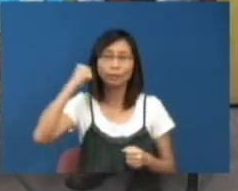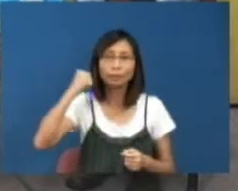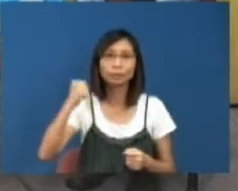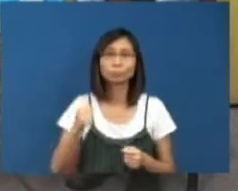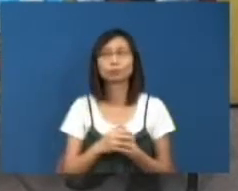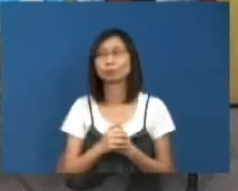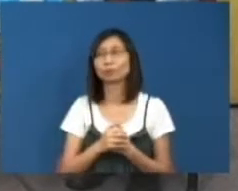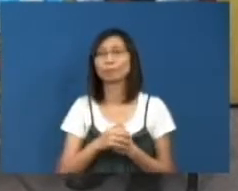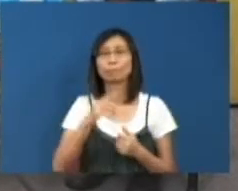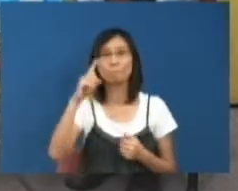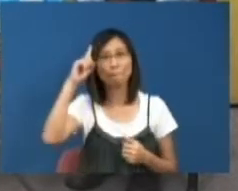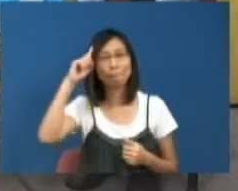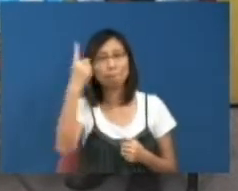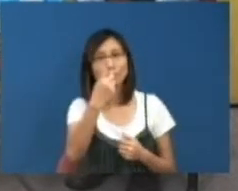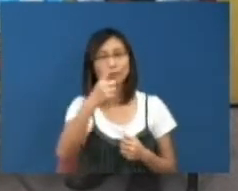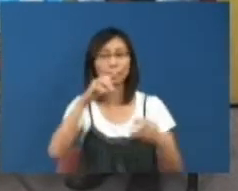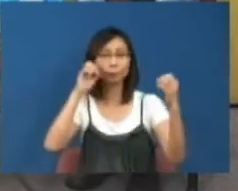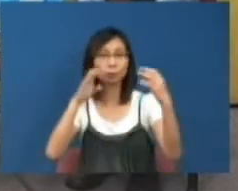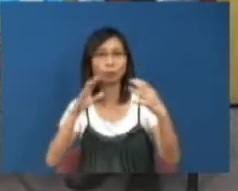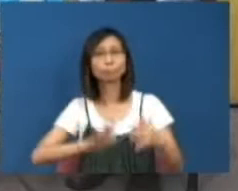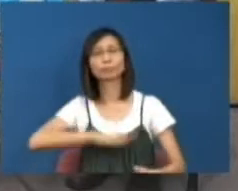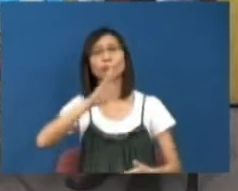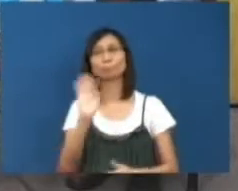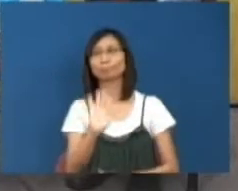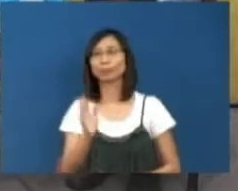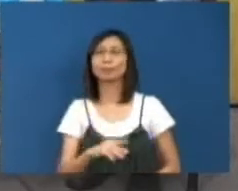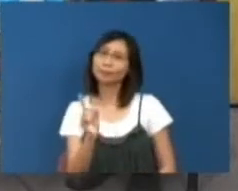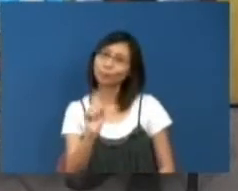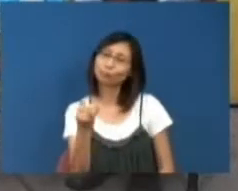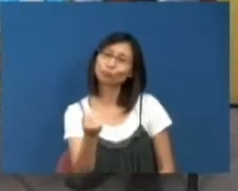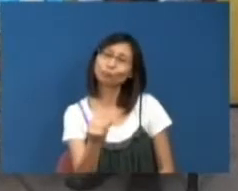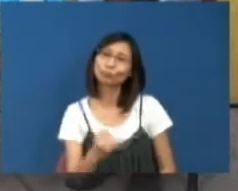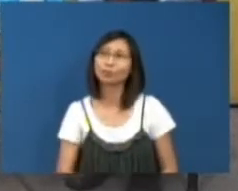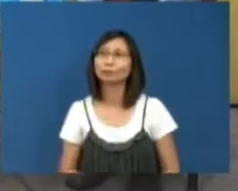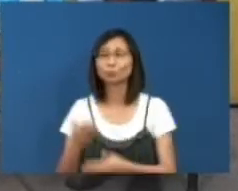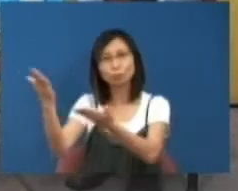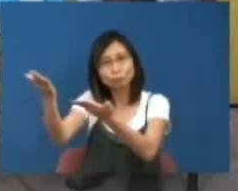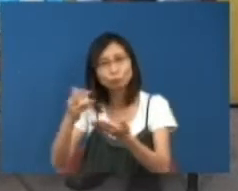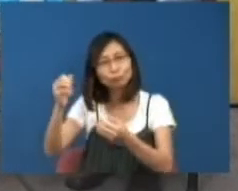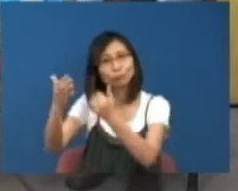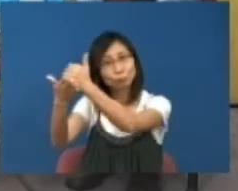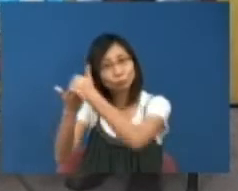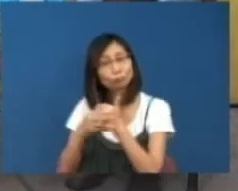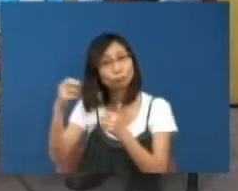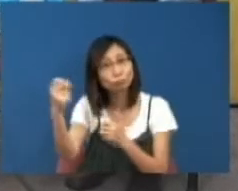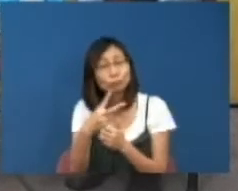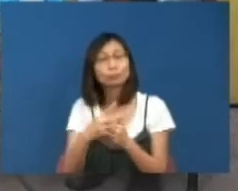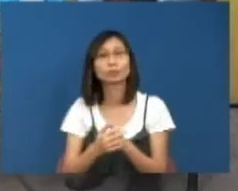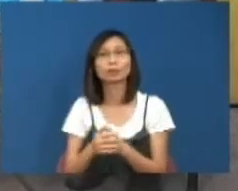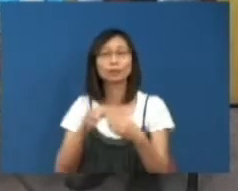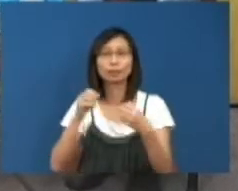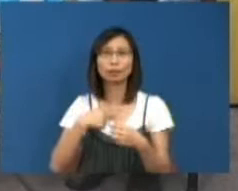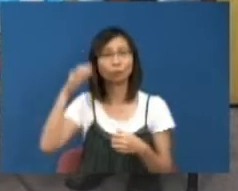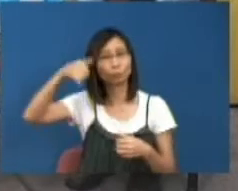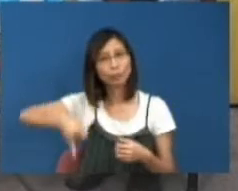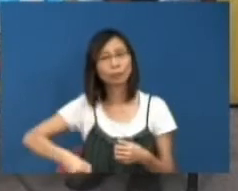一個一日嘅話題係唔夠講嚇。 或者下次 點搞咧？ 好啦，再請翻阿 Doctor Lam 過嚟咯。因為我哋下一集咧，我就希望真係講講關